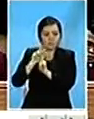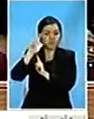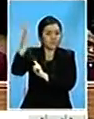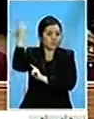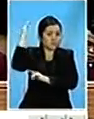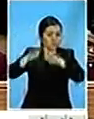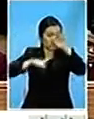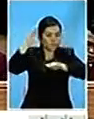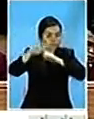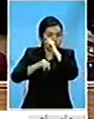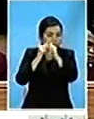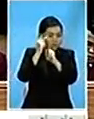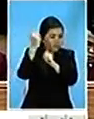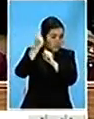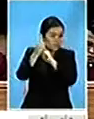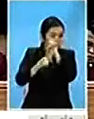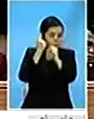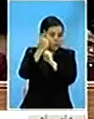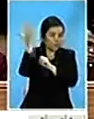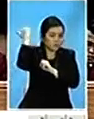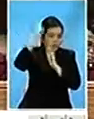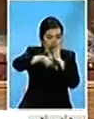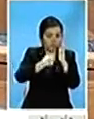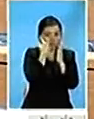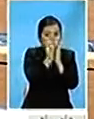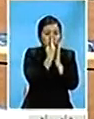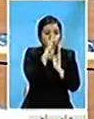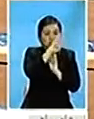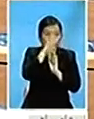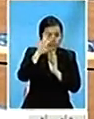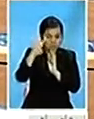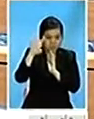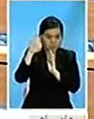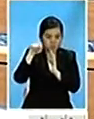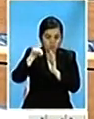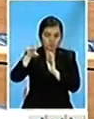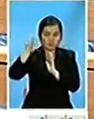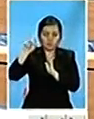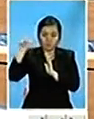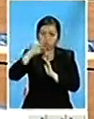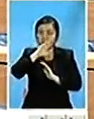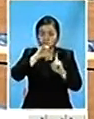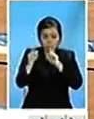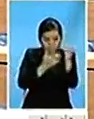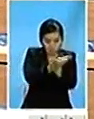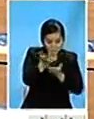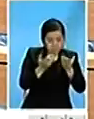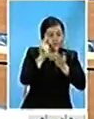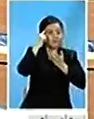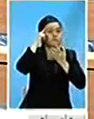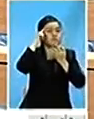แล้วใช้เวลากันประมาณ44ชั่วโมงกับอีก31นาทีเพราะฉะนั้นเมื่อมีการหารือกันก็เห็นพ้อง